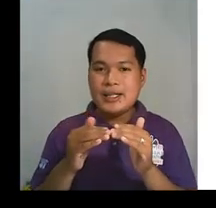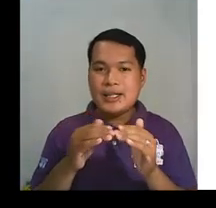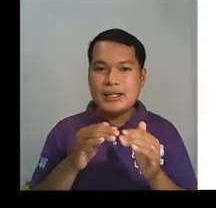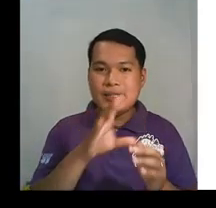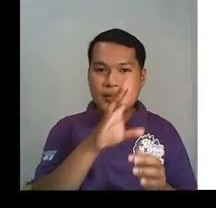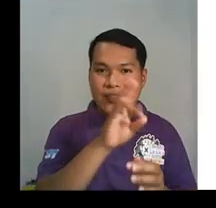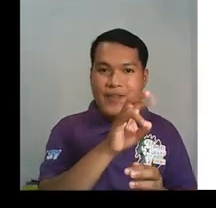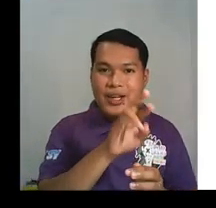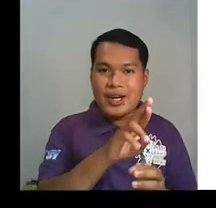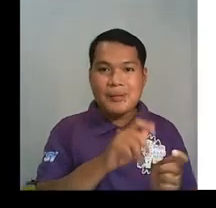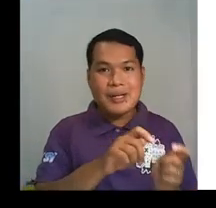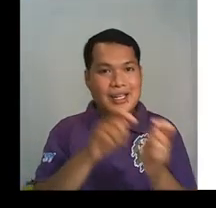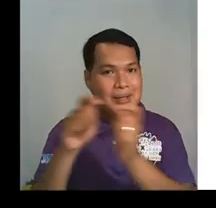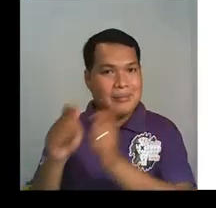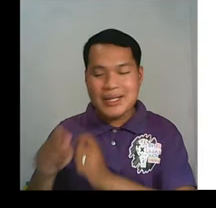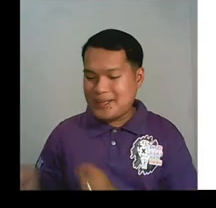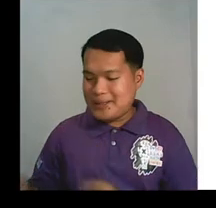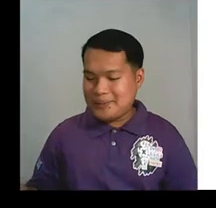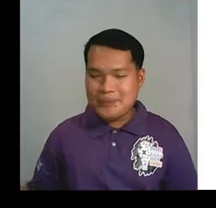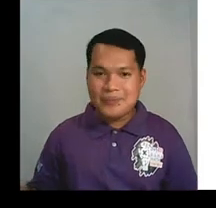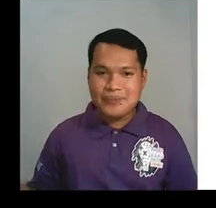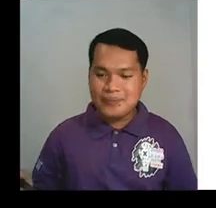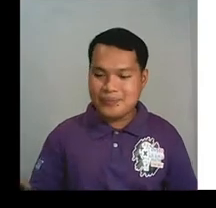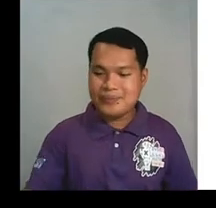yung 7R ang malilipat.